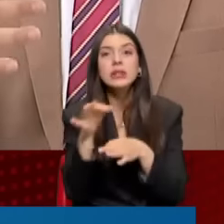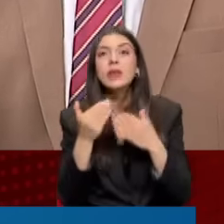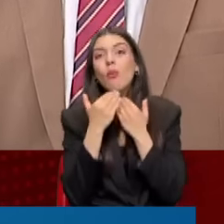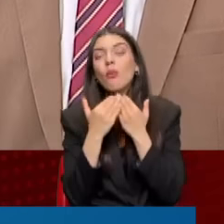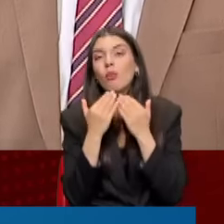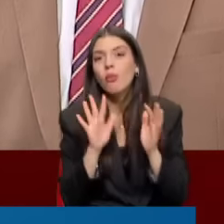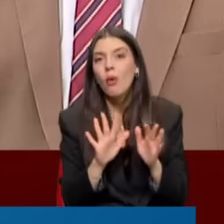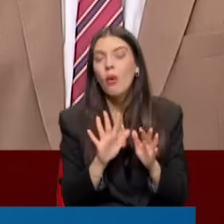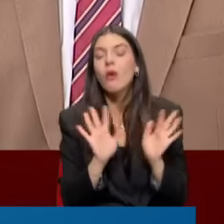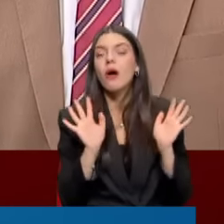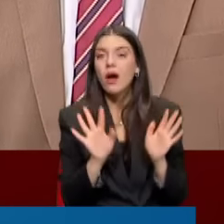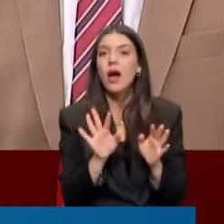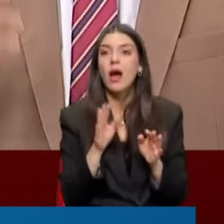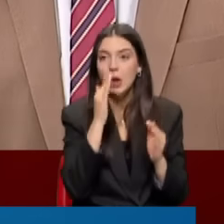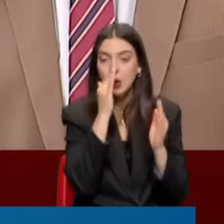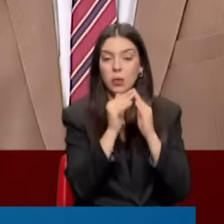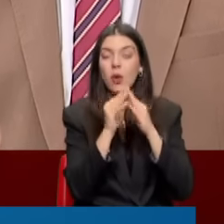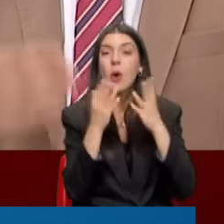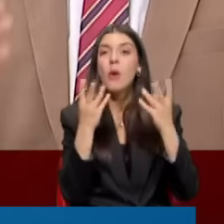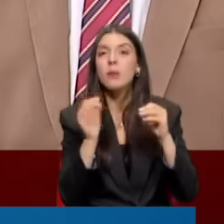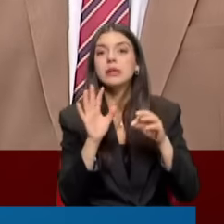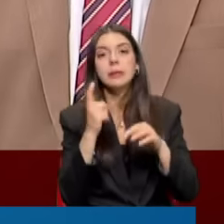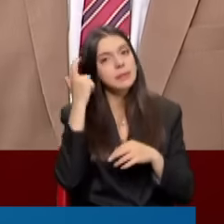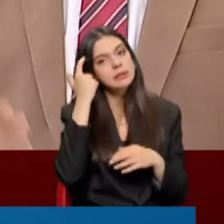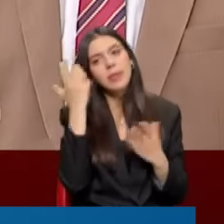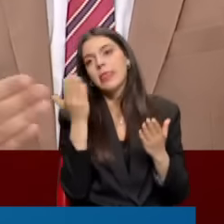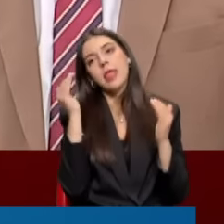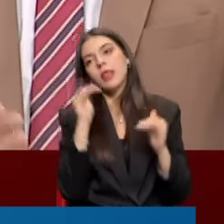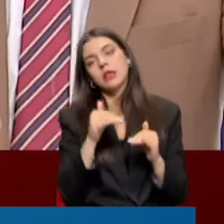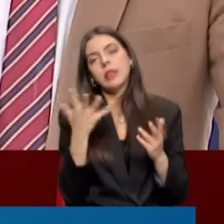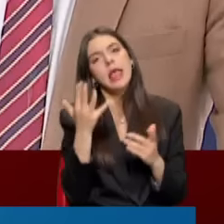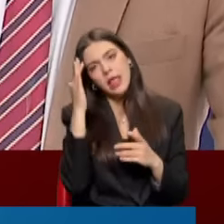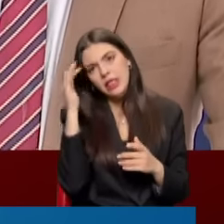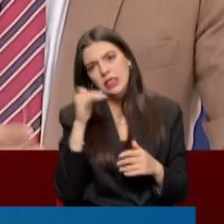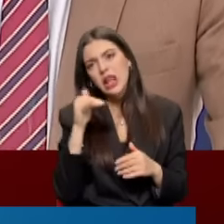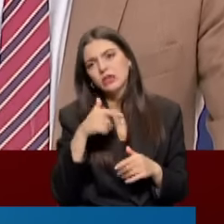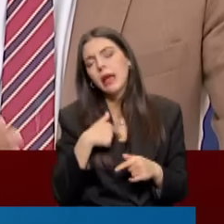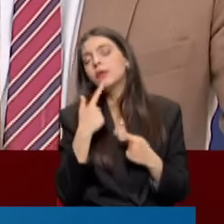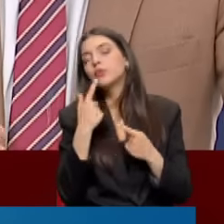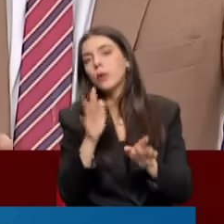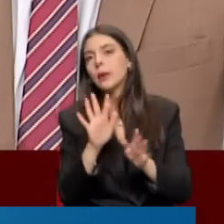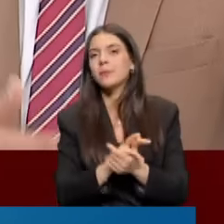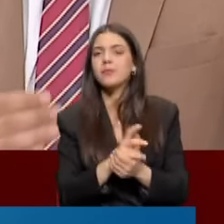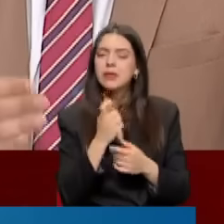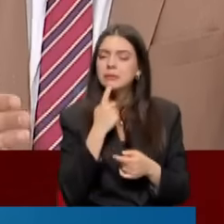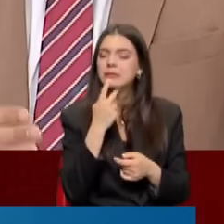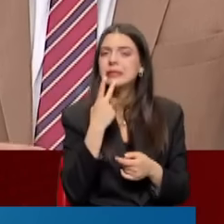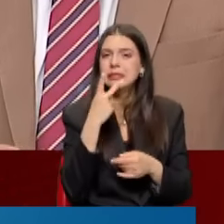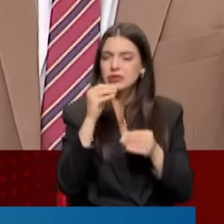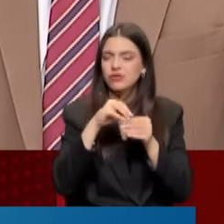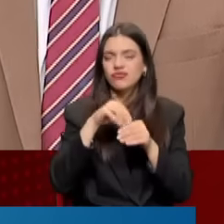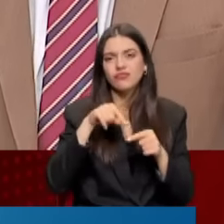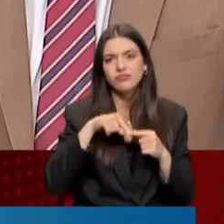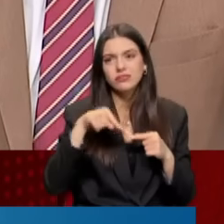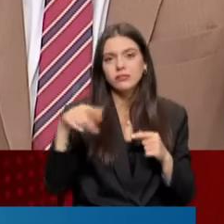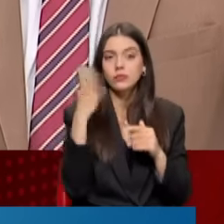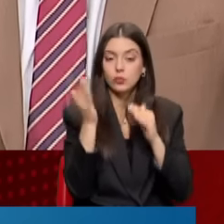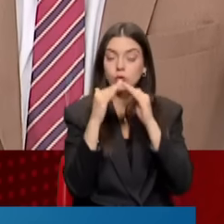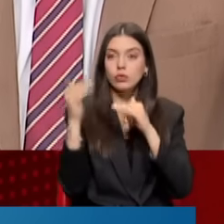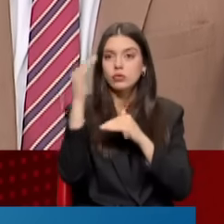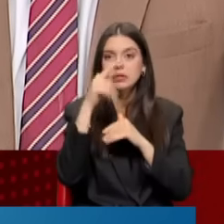birçok sorunu çözemiyoruz adapte olamayız adapte olamazsak başımıza ne gelecek ne geleceğini söyleyeyim Birkaç yıl içinde yani çok artık giderek artacak